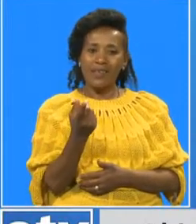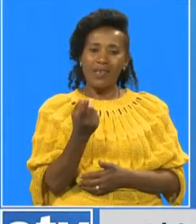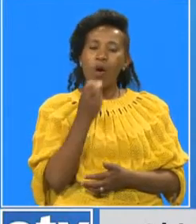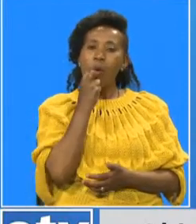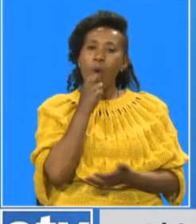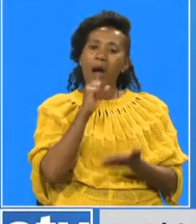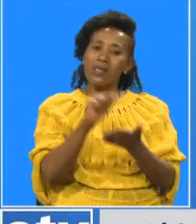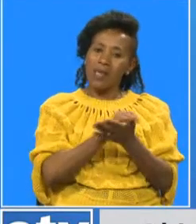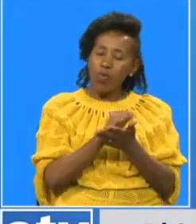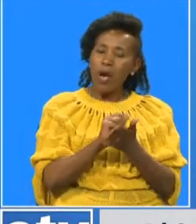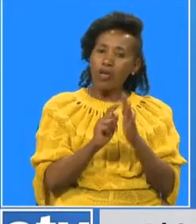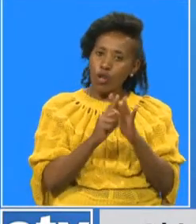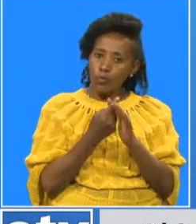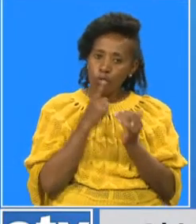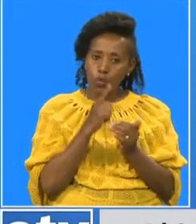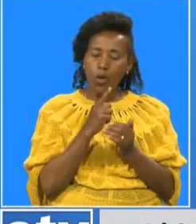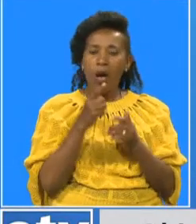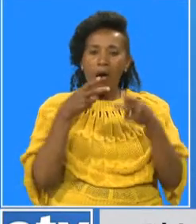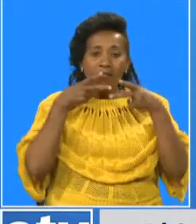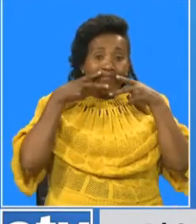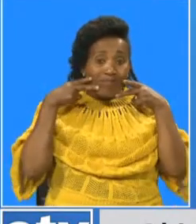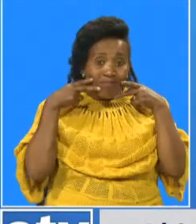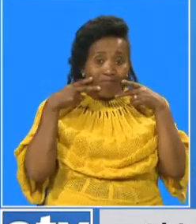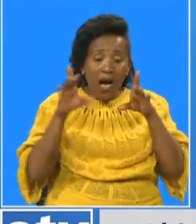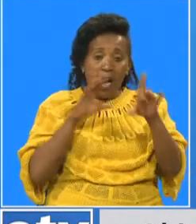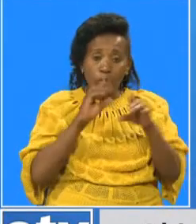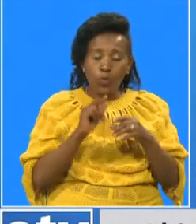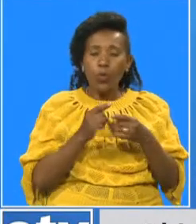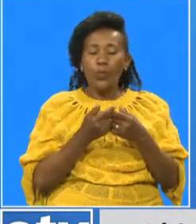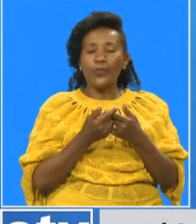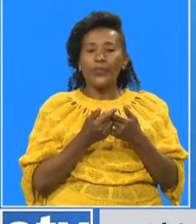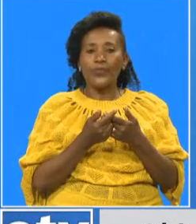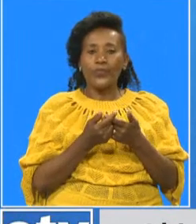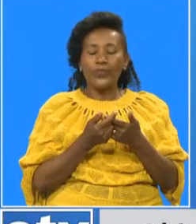ከውሃና ከሳሙና ጀምሮ የአፍና የአፍንጫ መሸፈኛ ማስክ